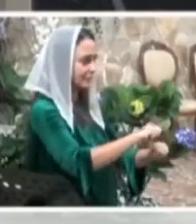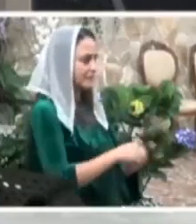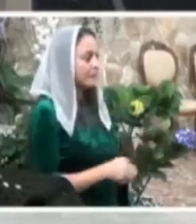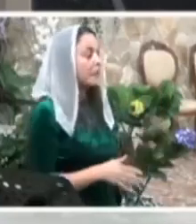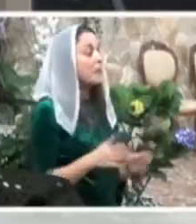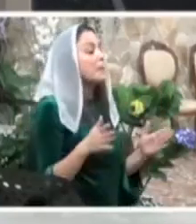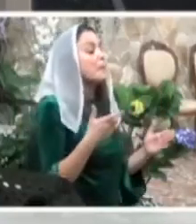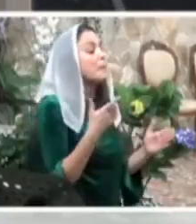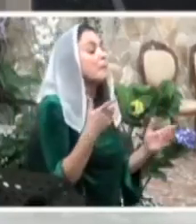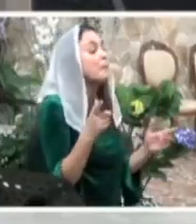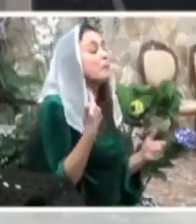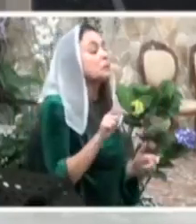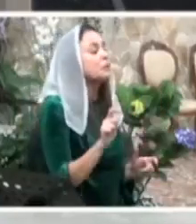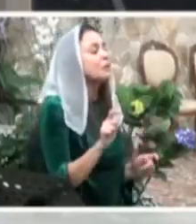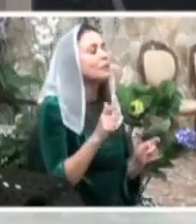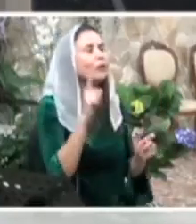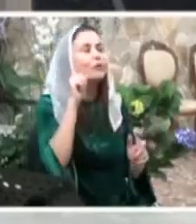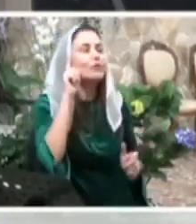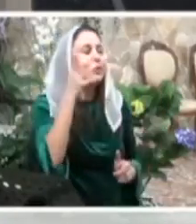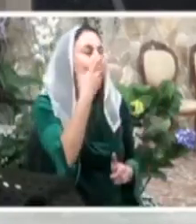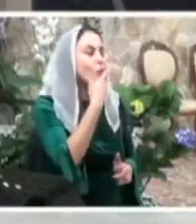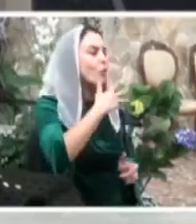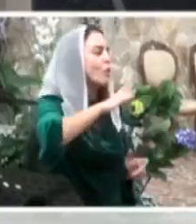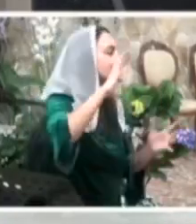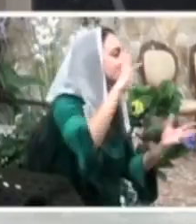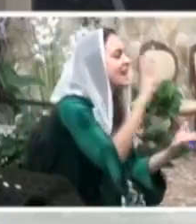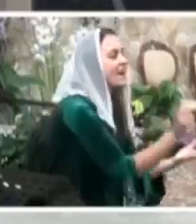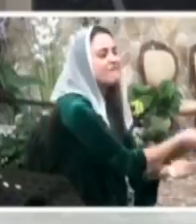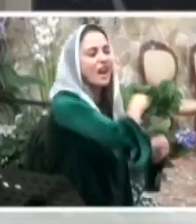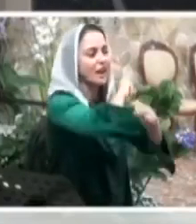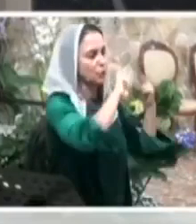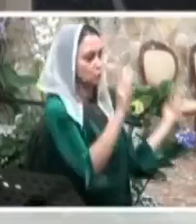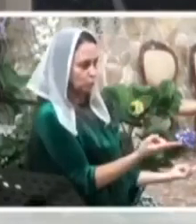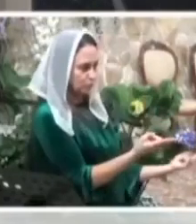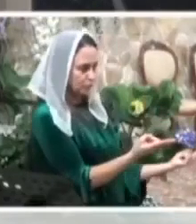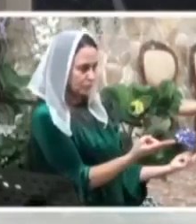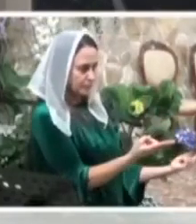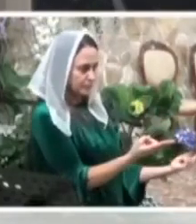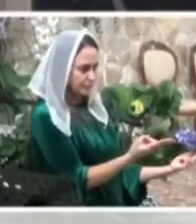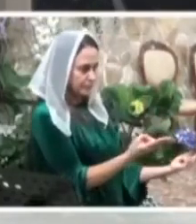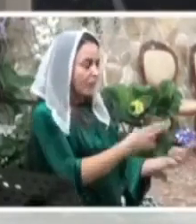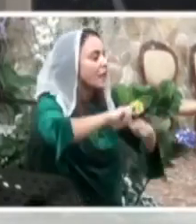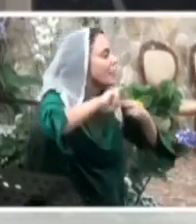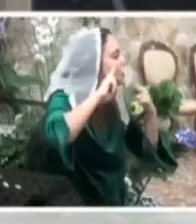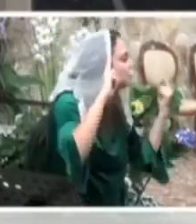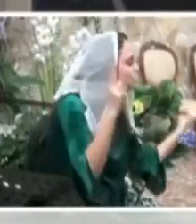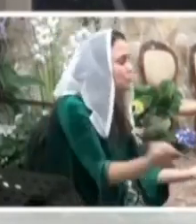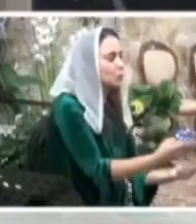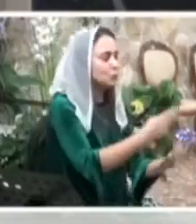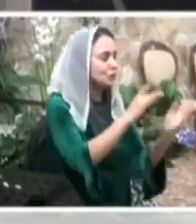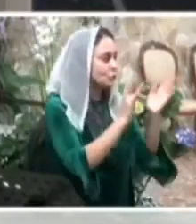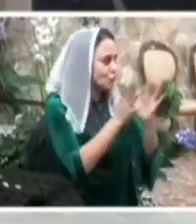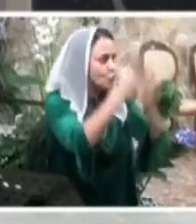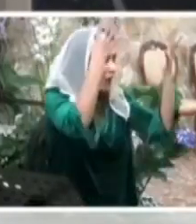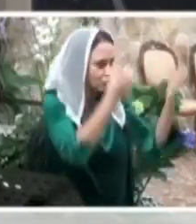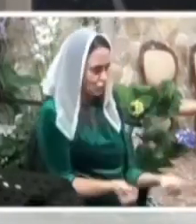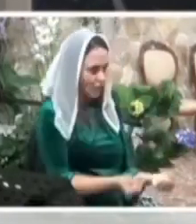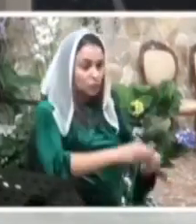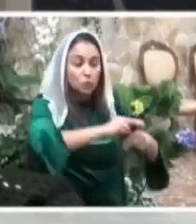perché la volontà di Dio è che nessuno perisca, ma che tutti giungano al ravvedimento.